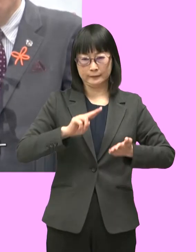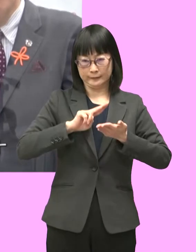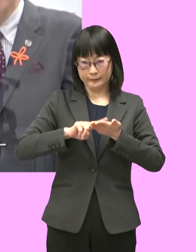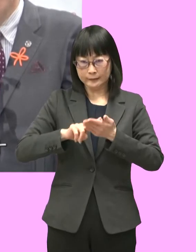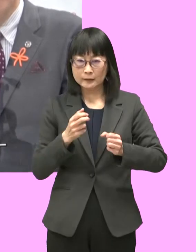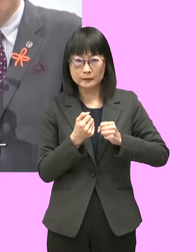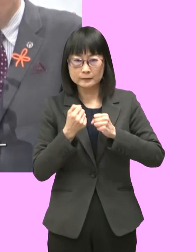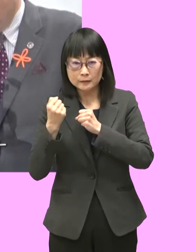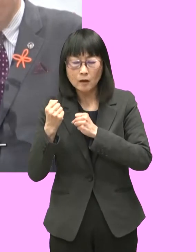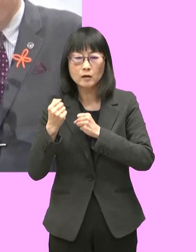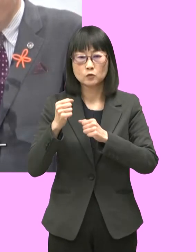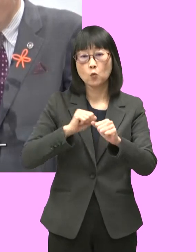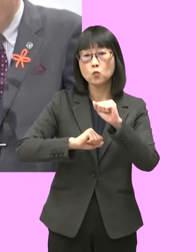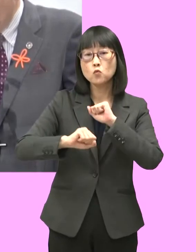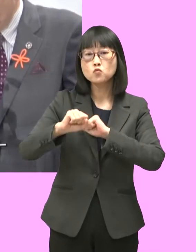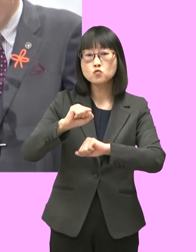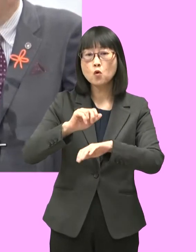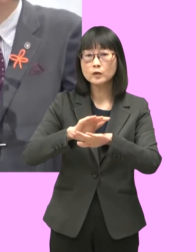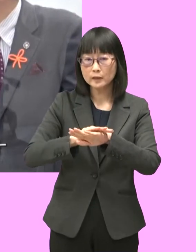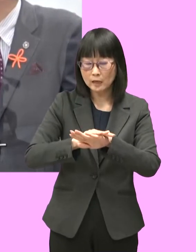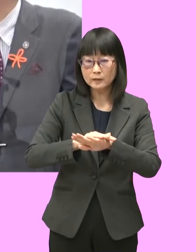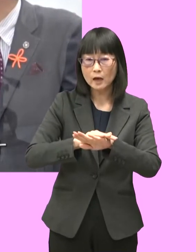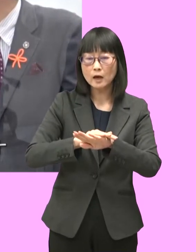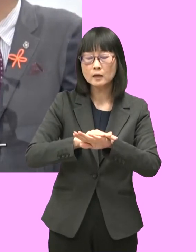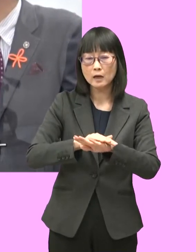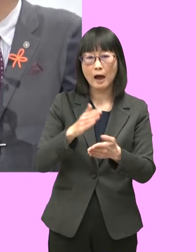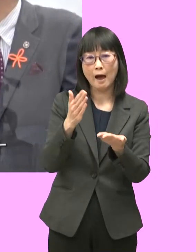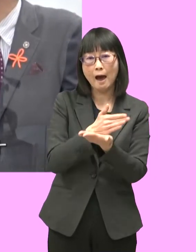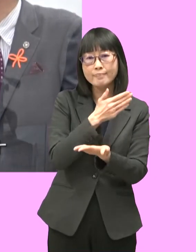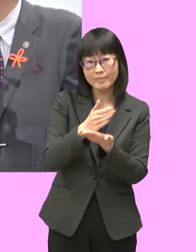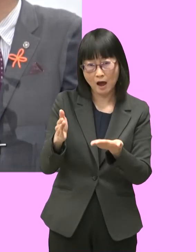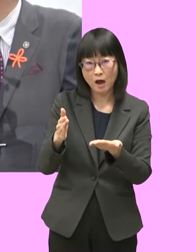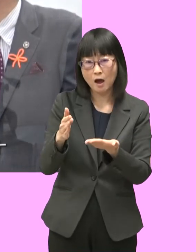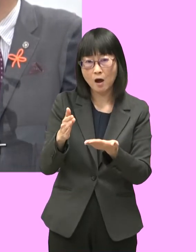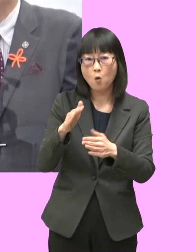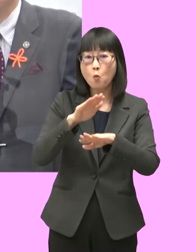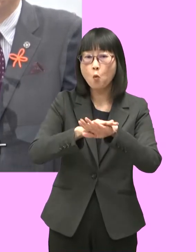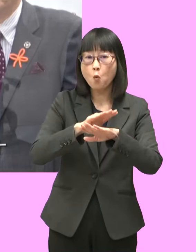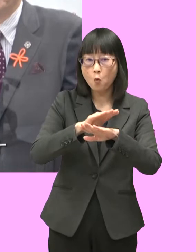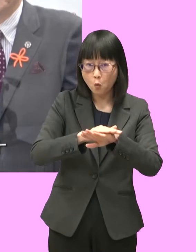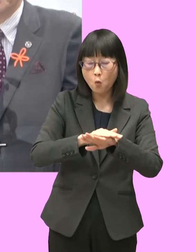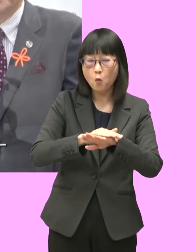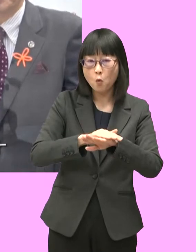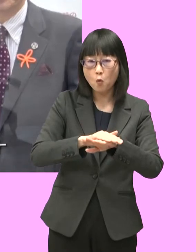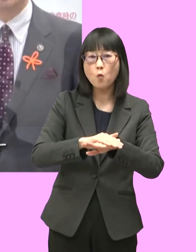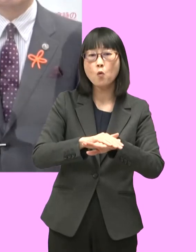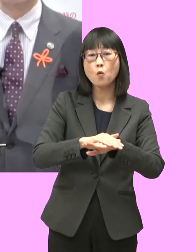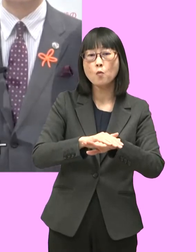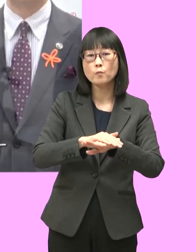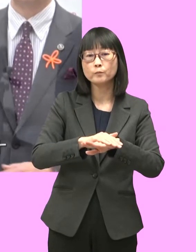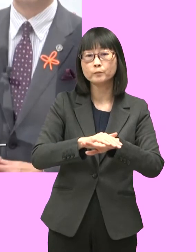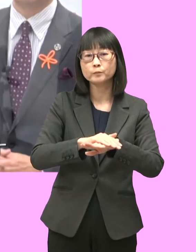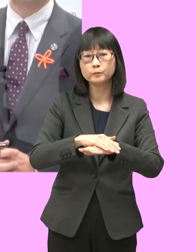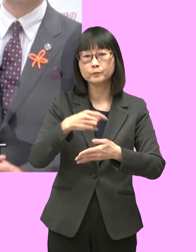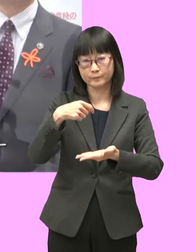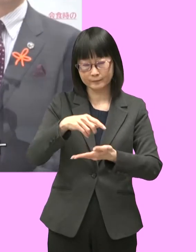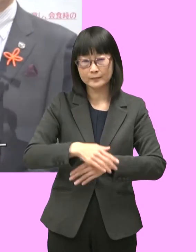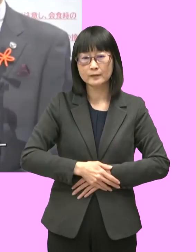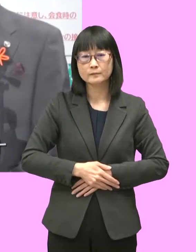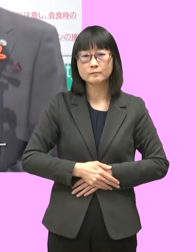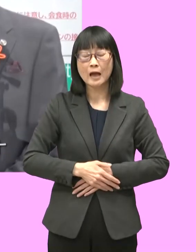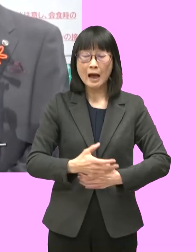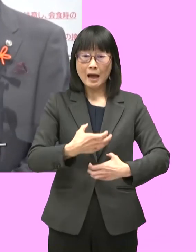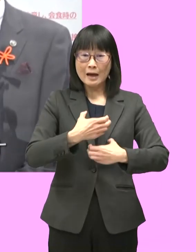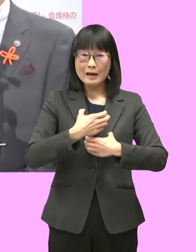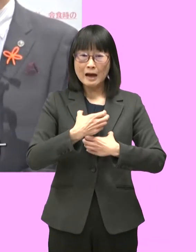や動き方を理解しておきましょう。ハザードマップは自然災害による被害を予測